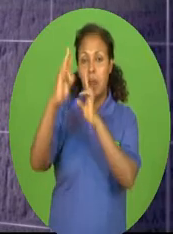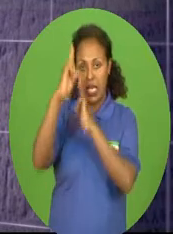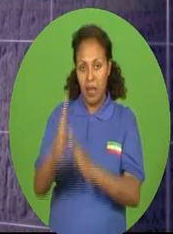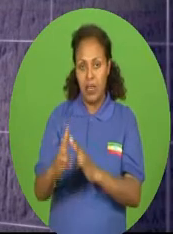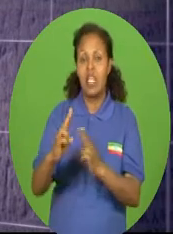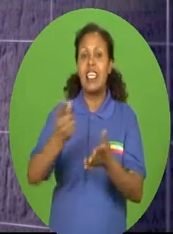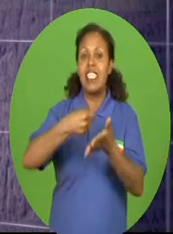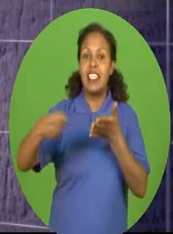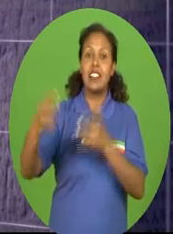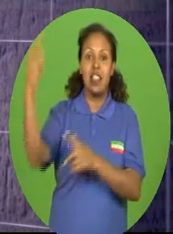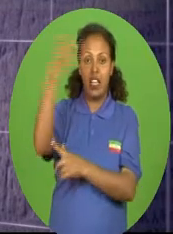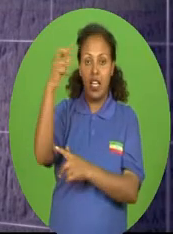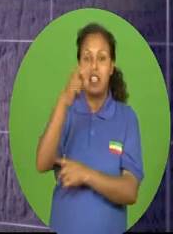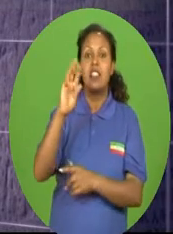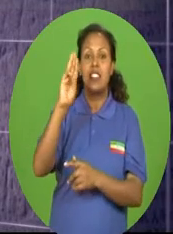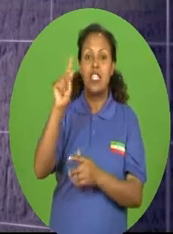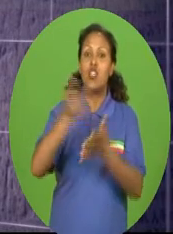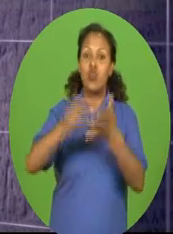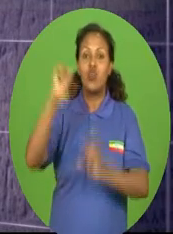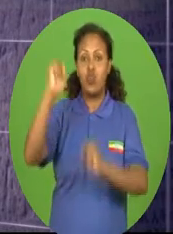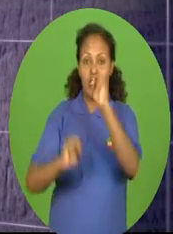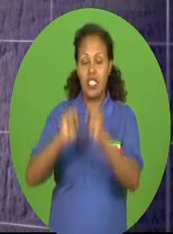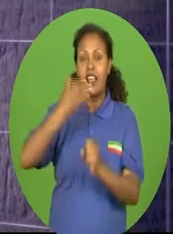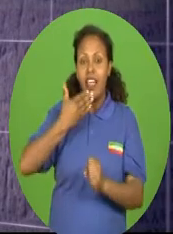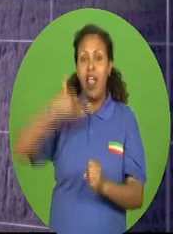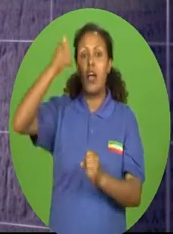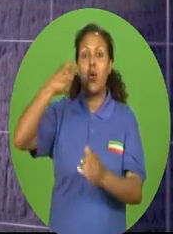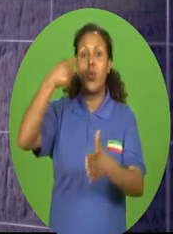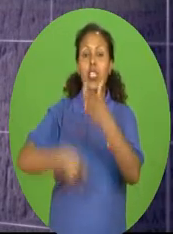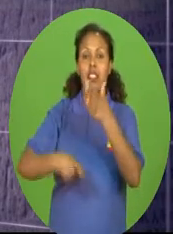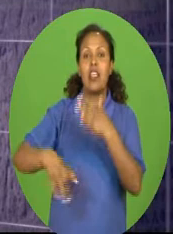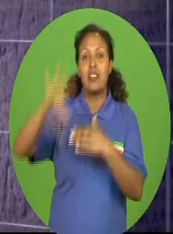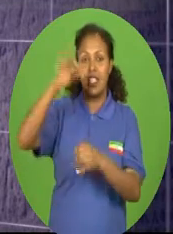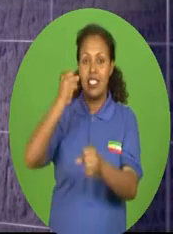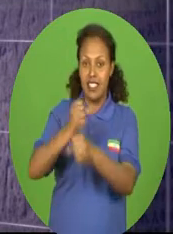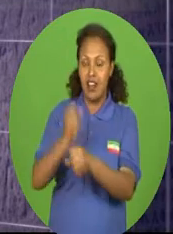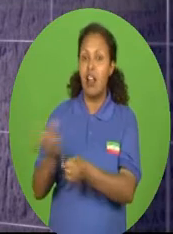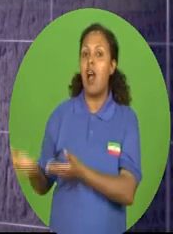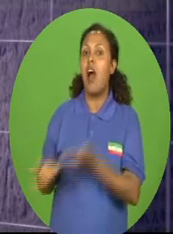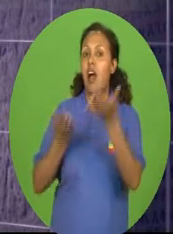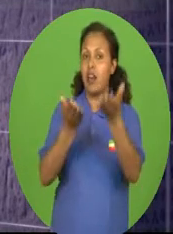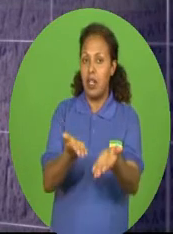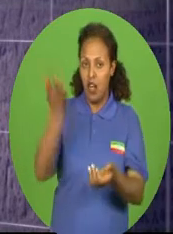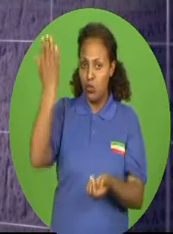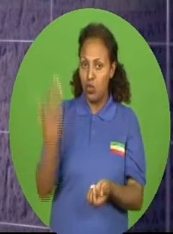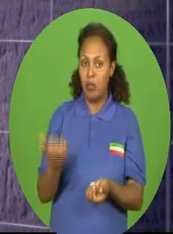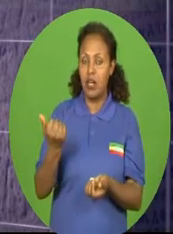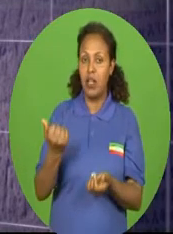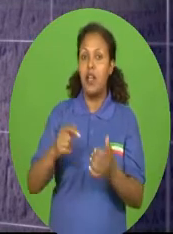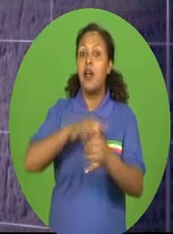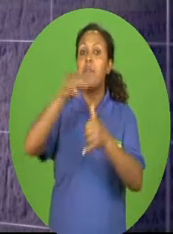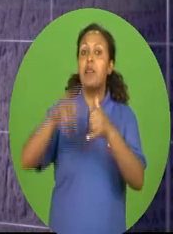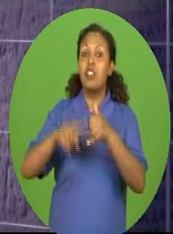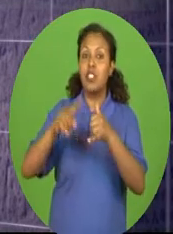ቤቱ በሚከበረው የድርሰት ቀን የስነ ጽሑፍ ውድድር የላቀ ውጤት ያስገኘ ስራን አቀረበንላችሁ